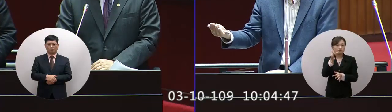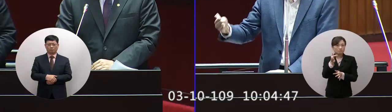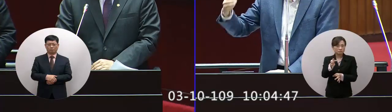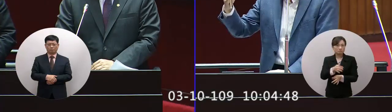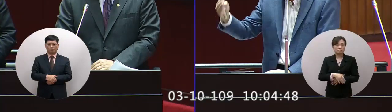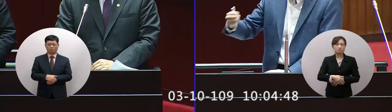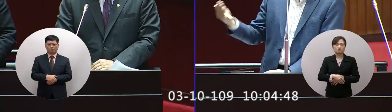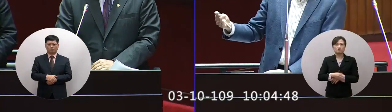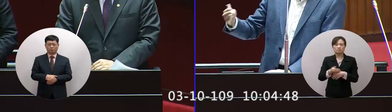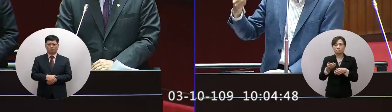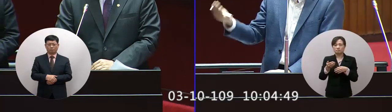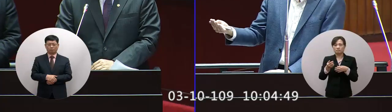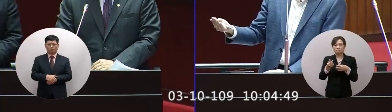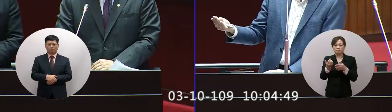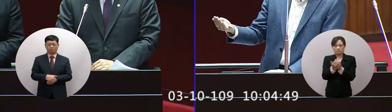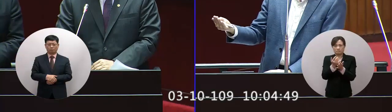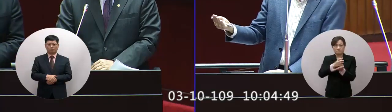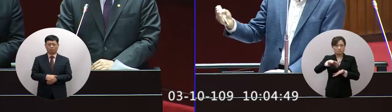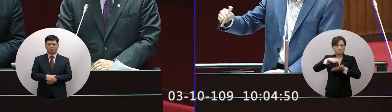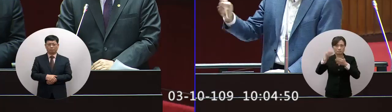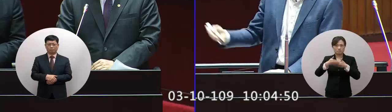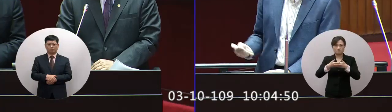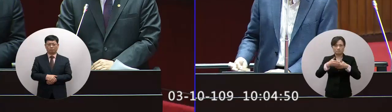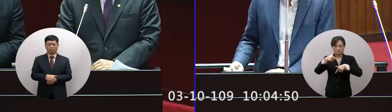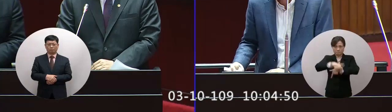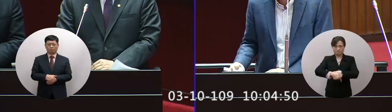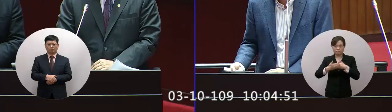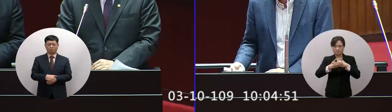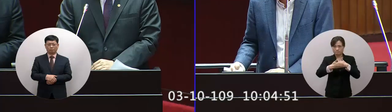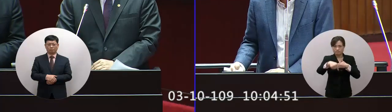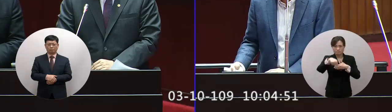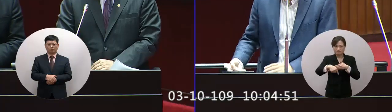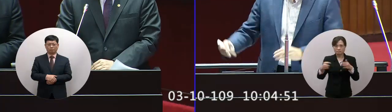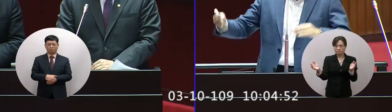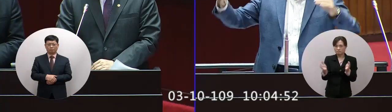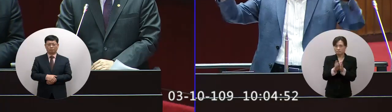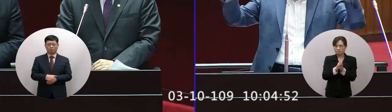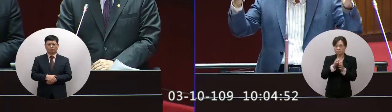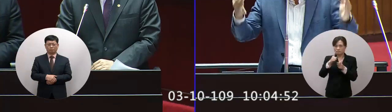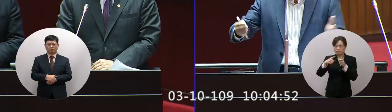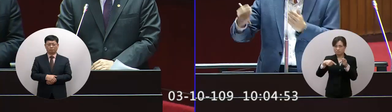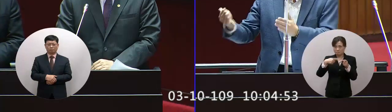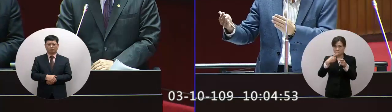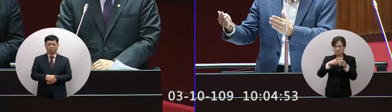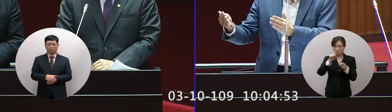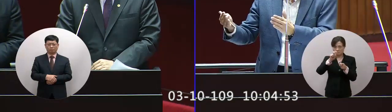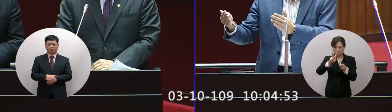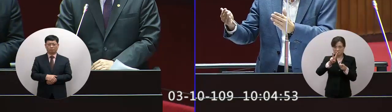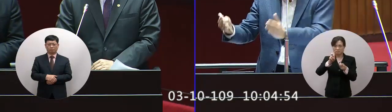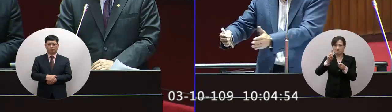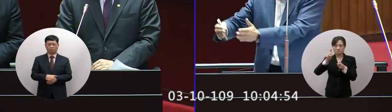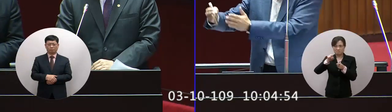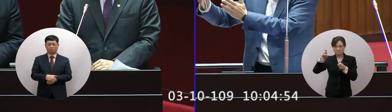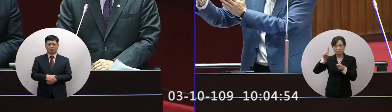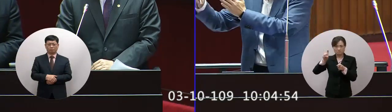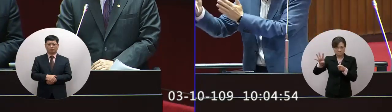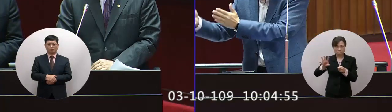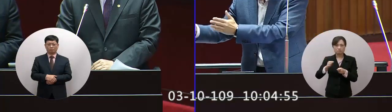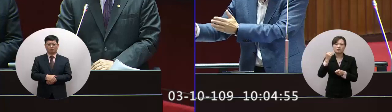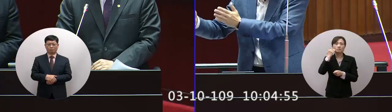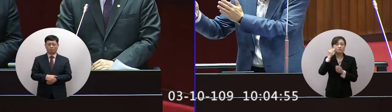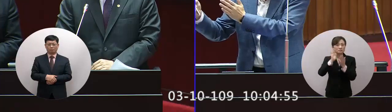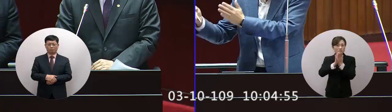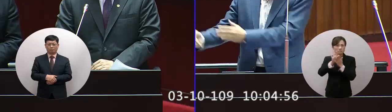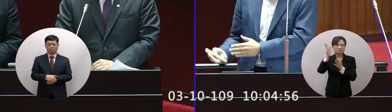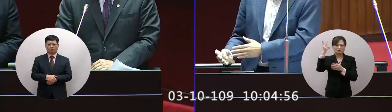的这个部分，可能总共要12到14年。那如果之后才要再来研究